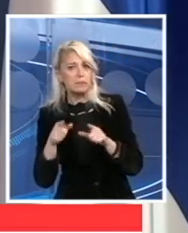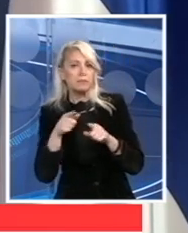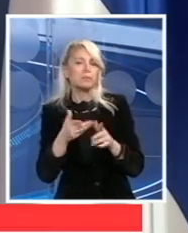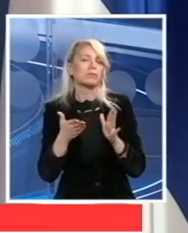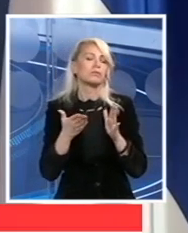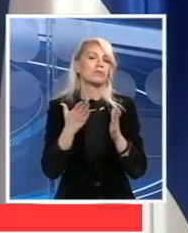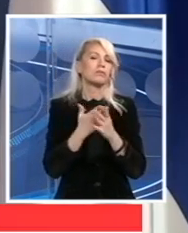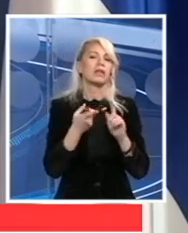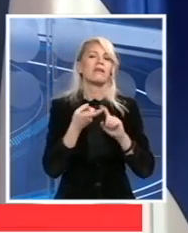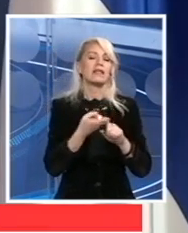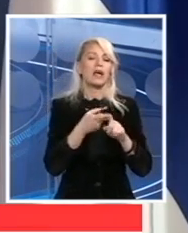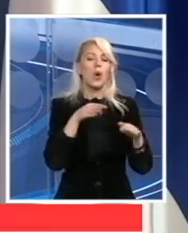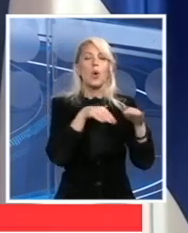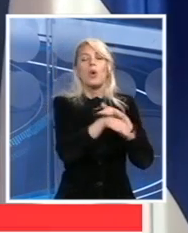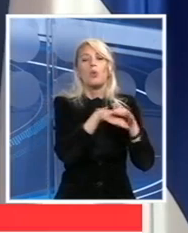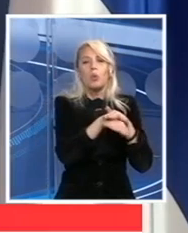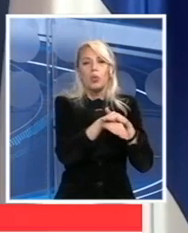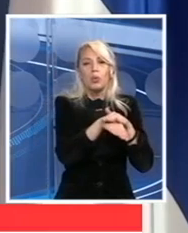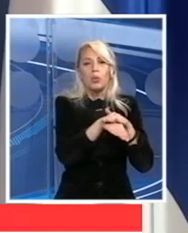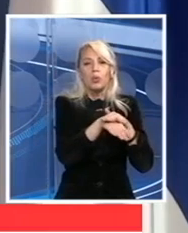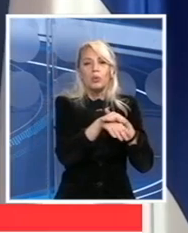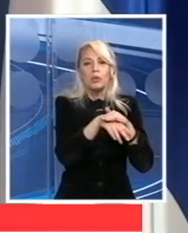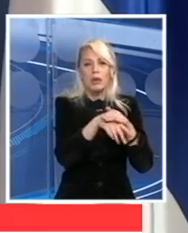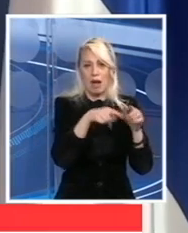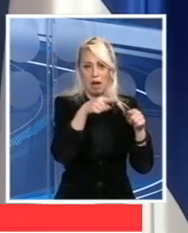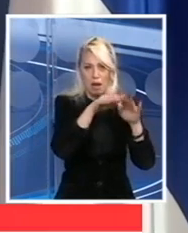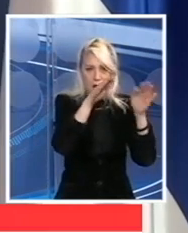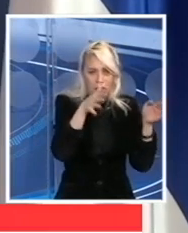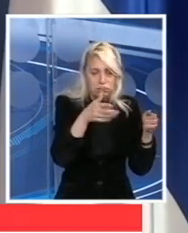na zatvoreni prostor. I to je sve što će struka